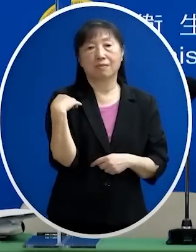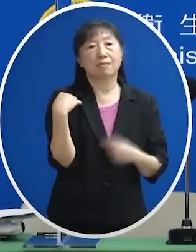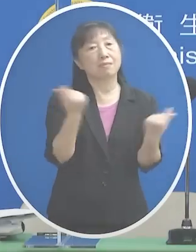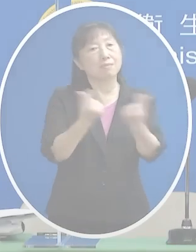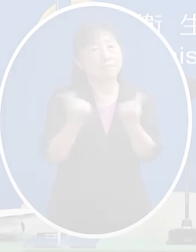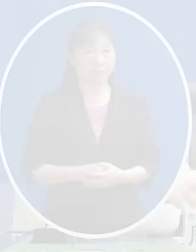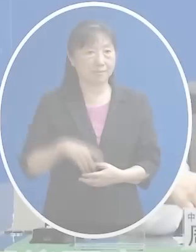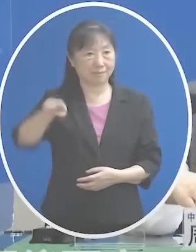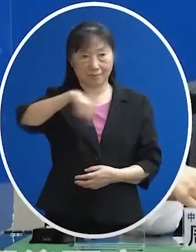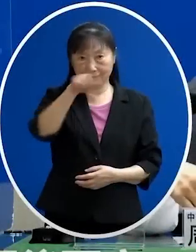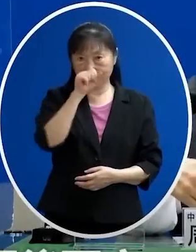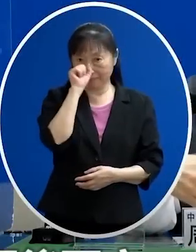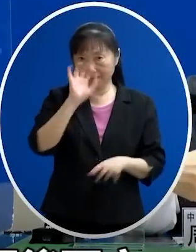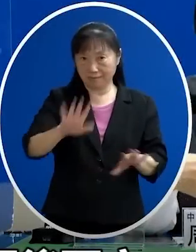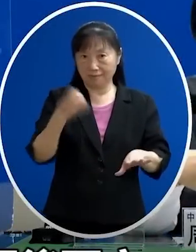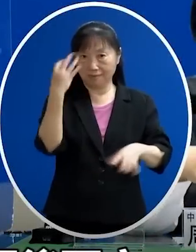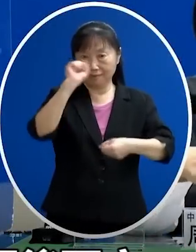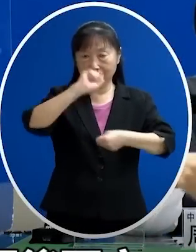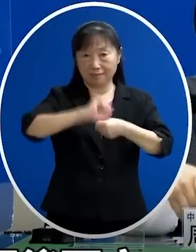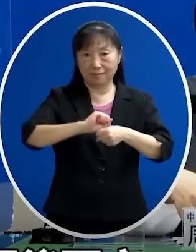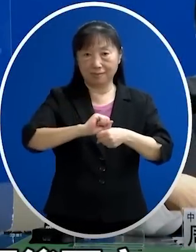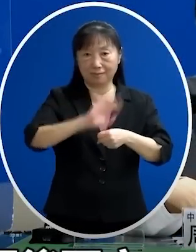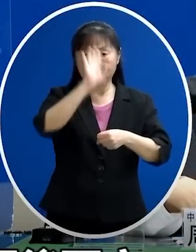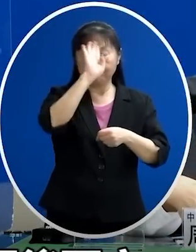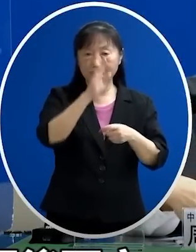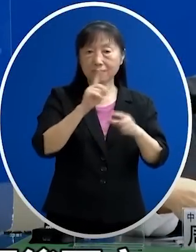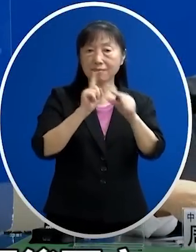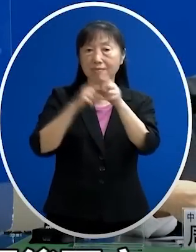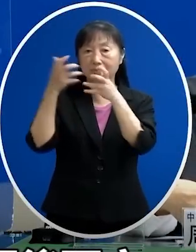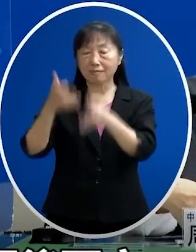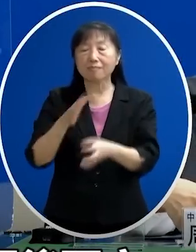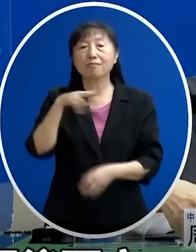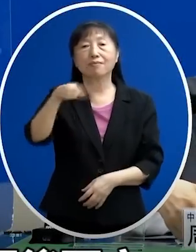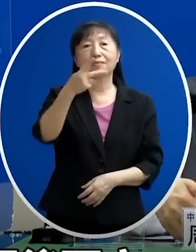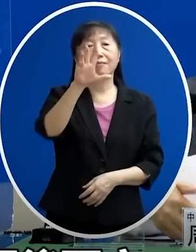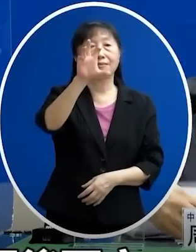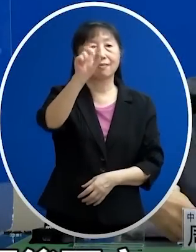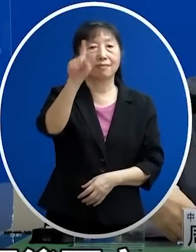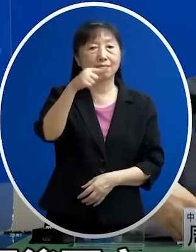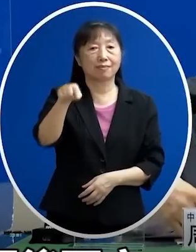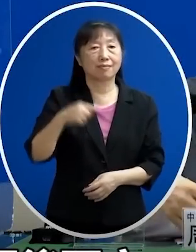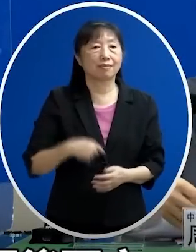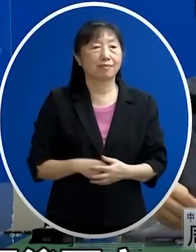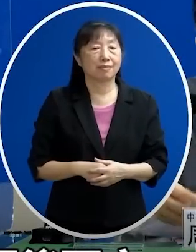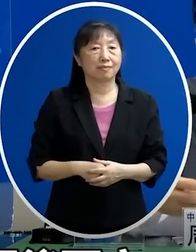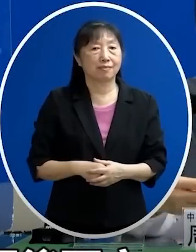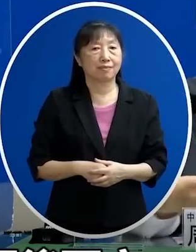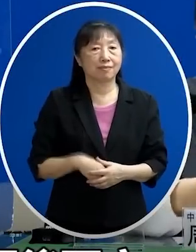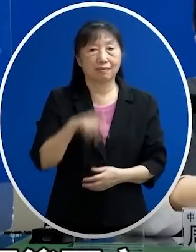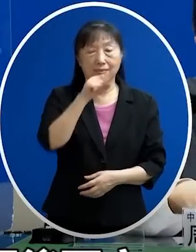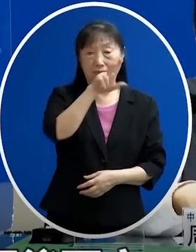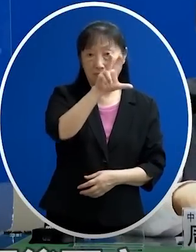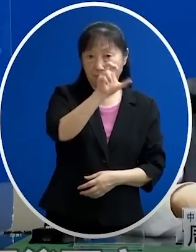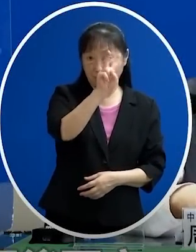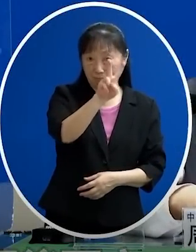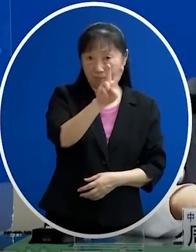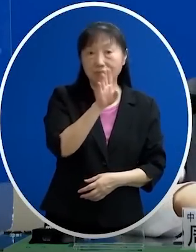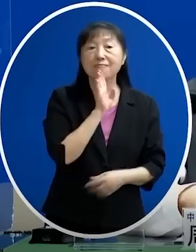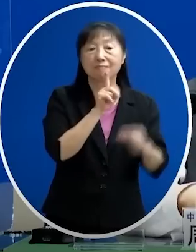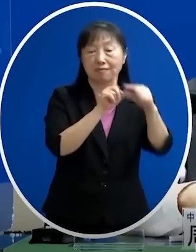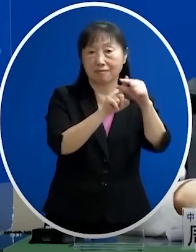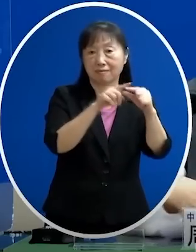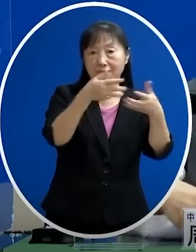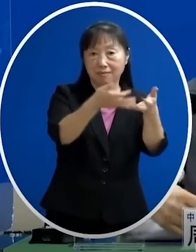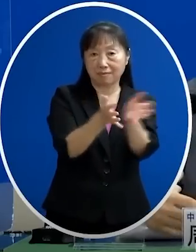是都差不多。 好，今天新增的中重症个案是285位，那其中172位是中